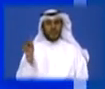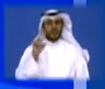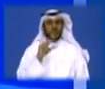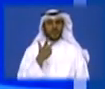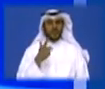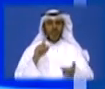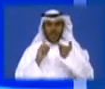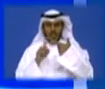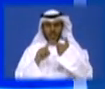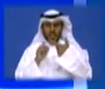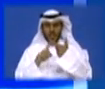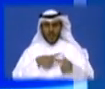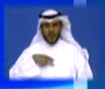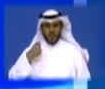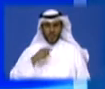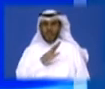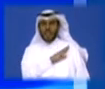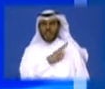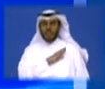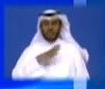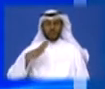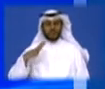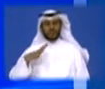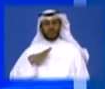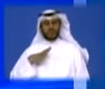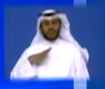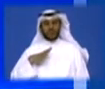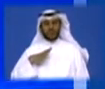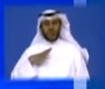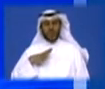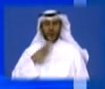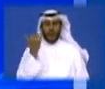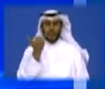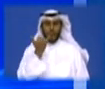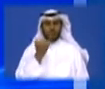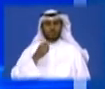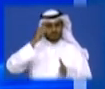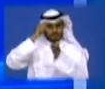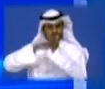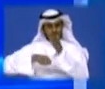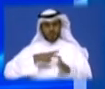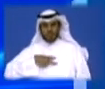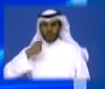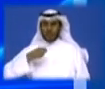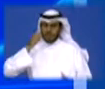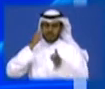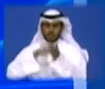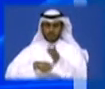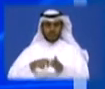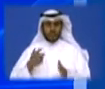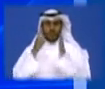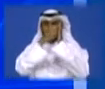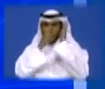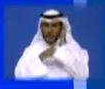نائب رئيس مجلس الوزراء ووزير الدفاع الشيخ خالد الجراح الصباح فقد اعتمد مجلس الوزراء مشروع